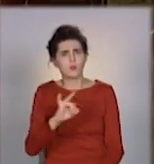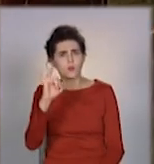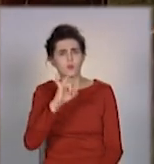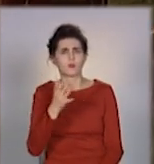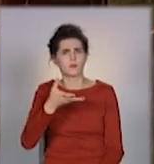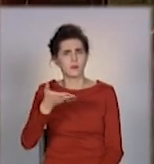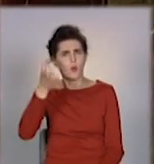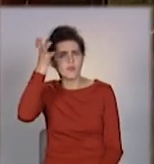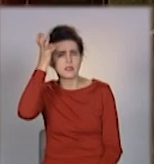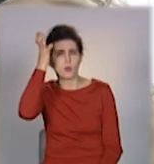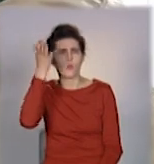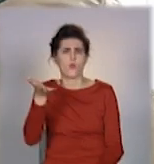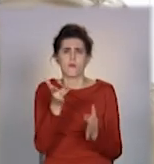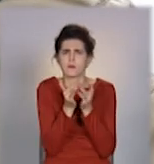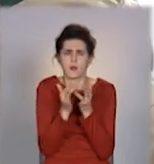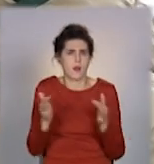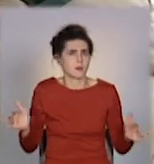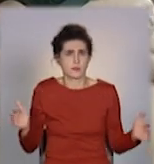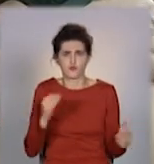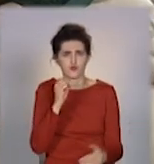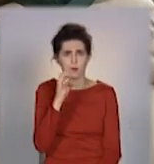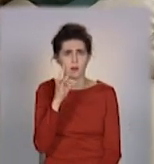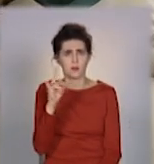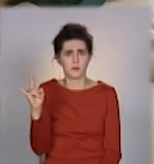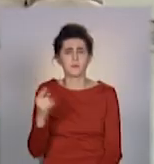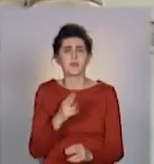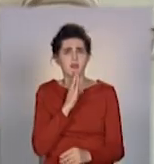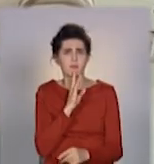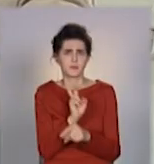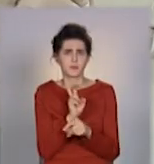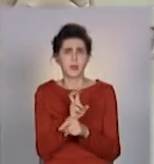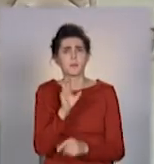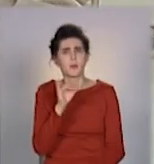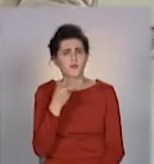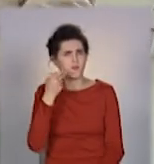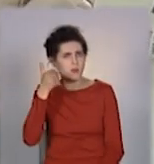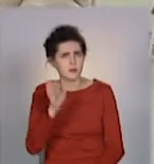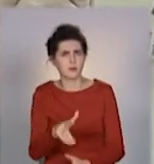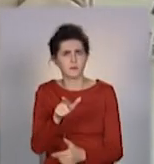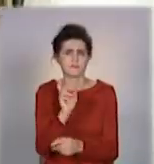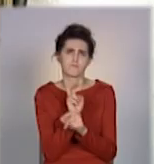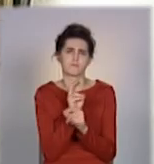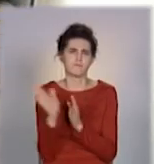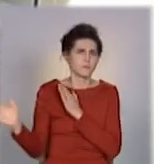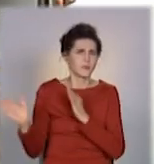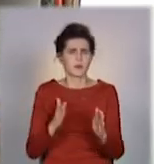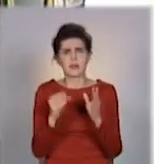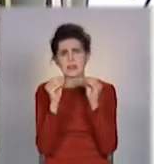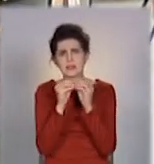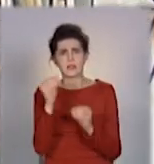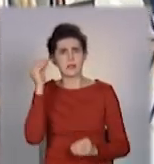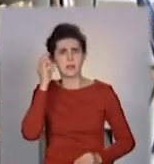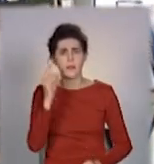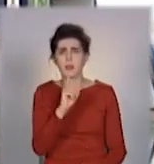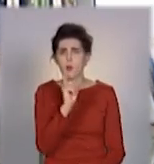якісь детективи, або фантастику. Пані Любов – постійна відвідувачка бібліотеки. Ходить сюди більше 10 років. Стверджує, за рік